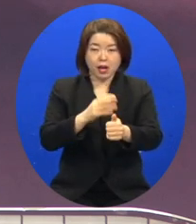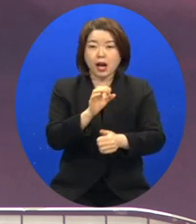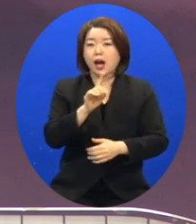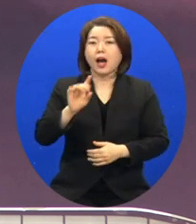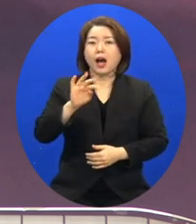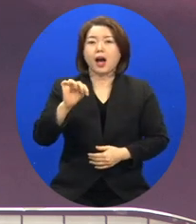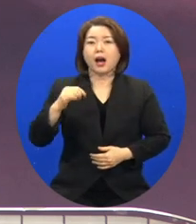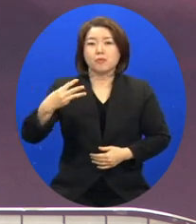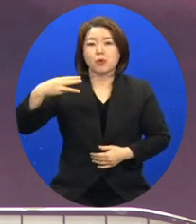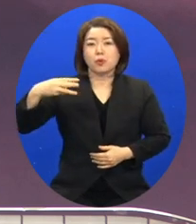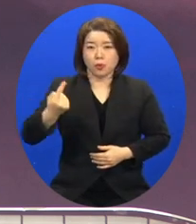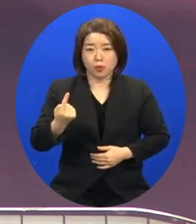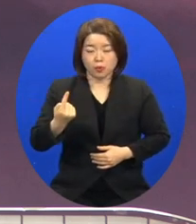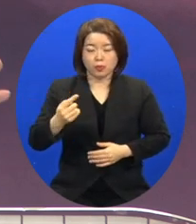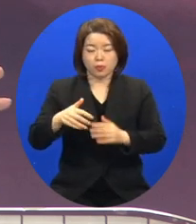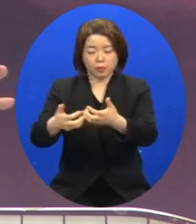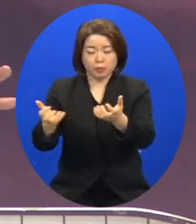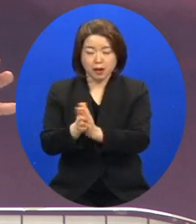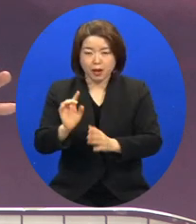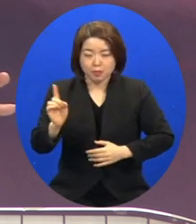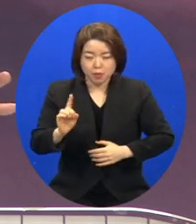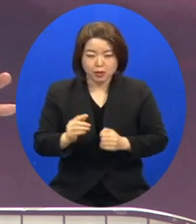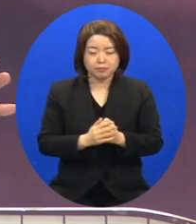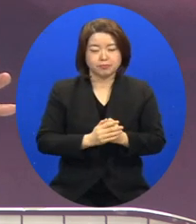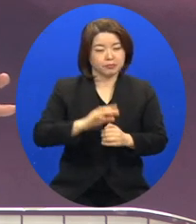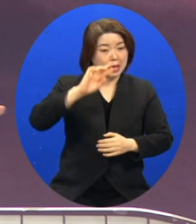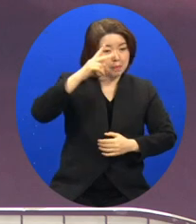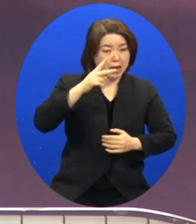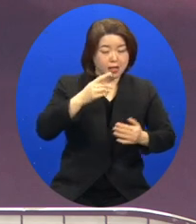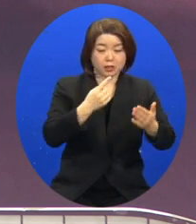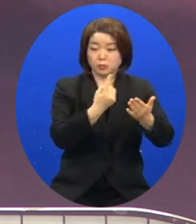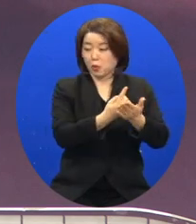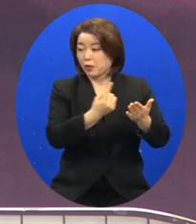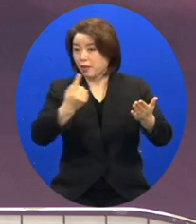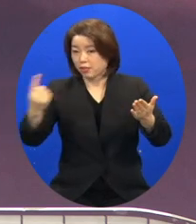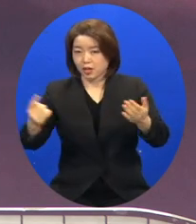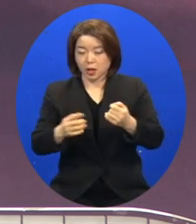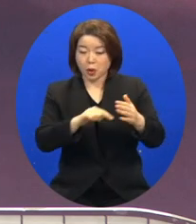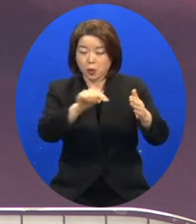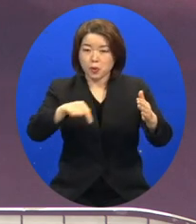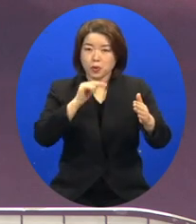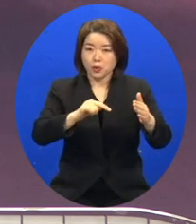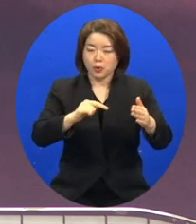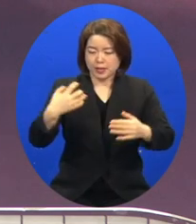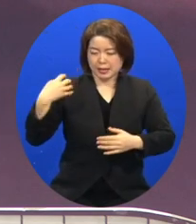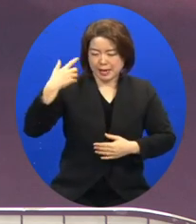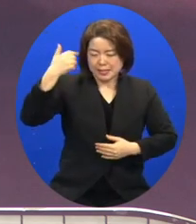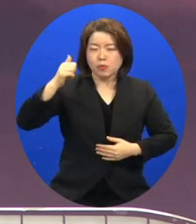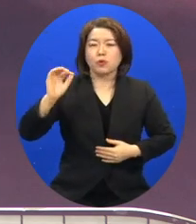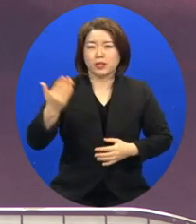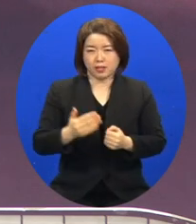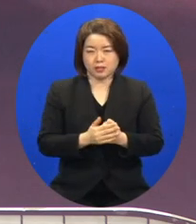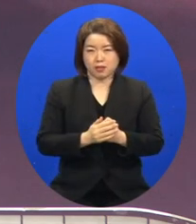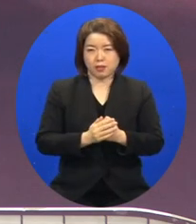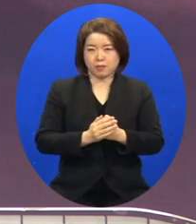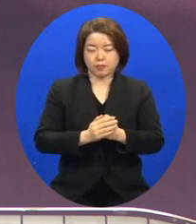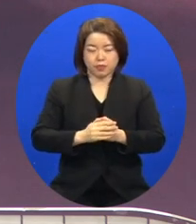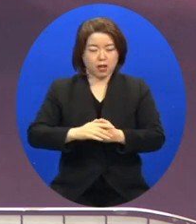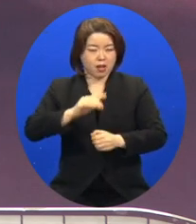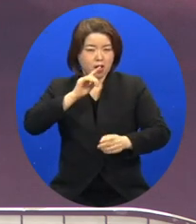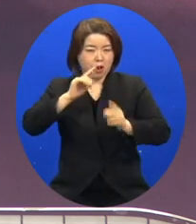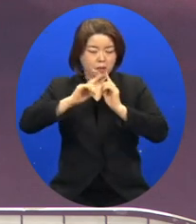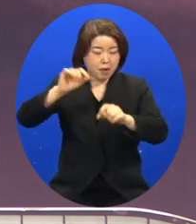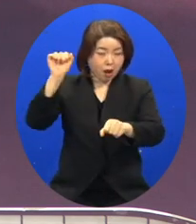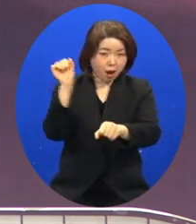그 고린도 교회의 담임목사가 된 사람입니다 설교 굉장히 잘 했어요 지식도 많고 엄 더 좋아서